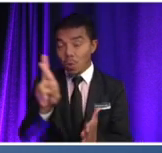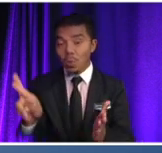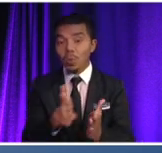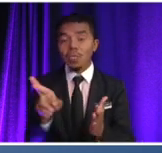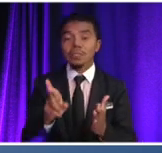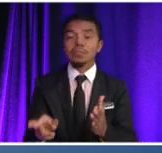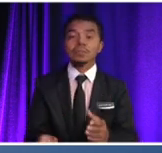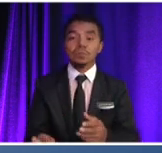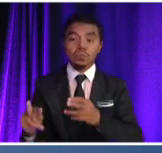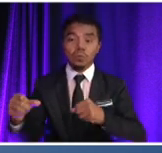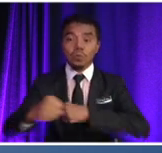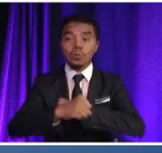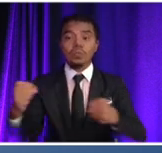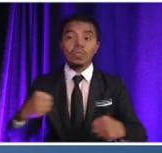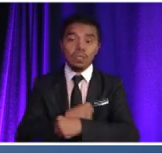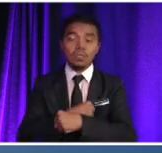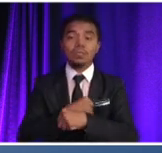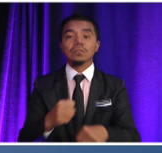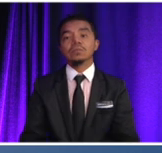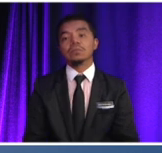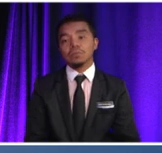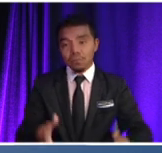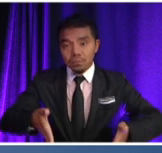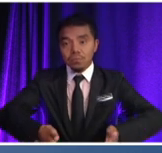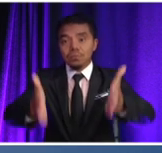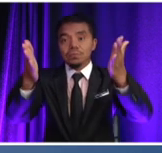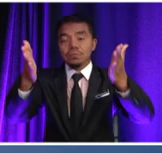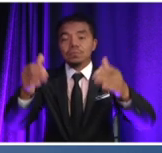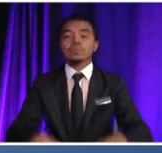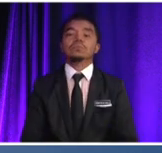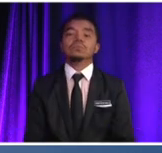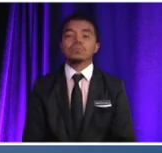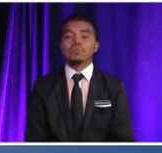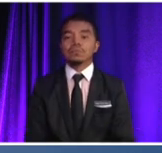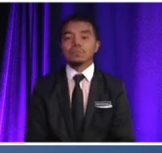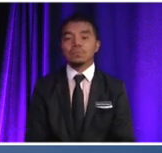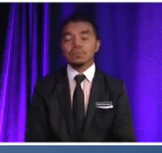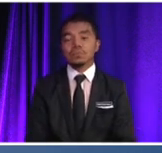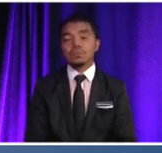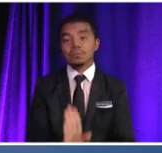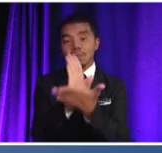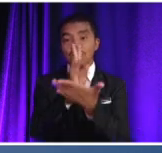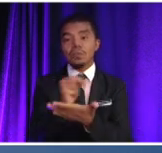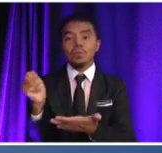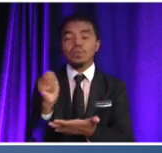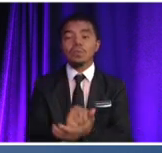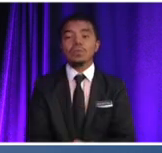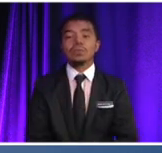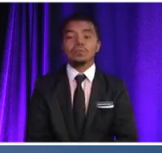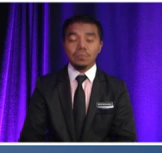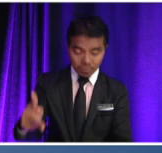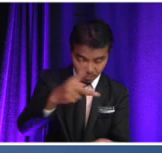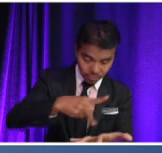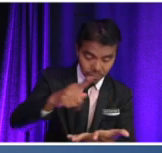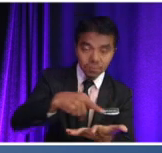jalan raya dan juga Pelabuhan Ki seterusnya bantuan kerajaan seperti kajian dan